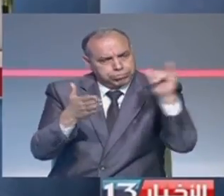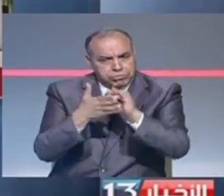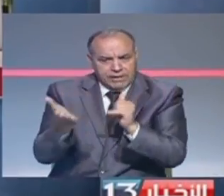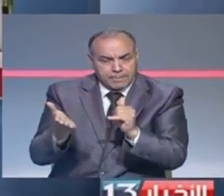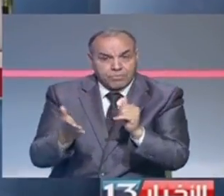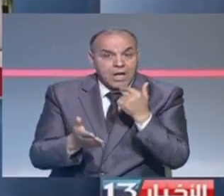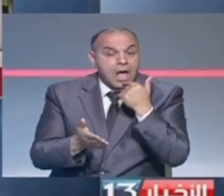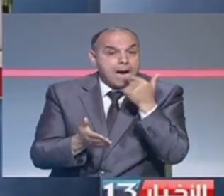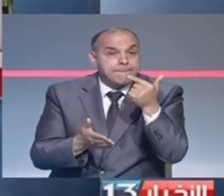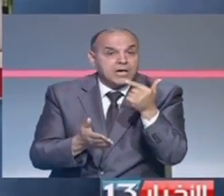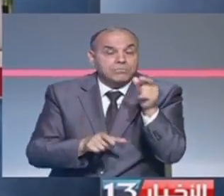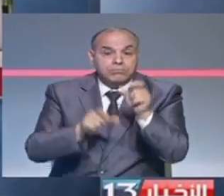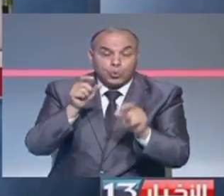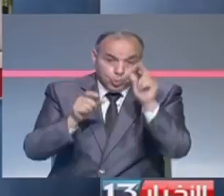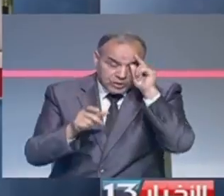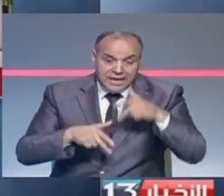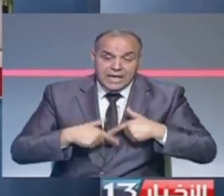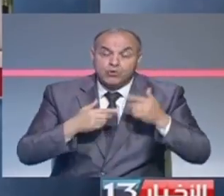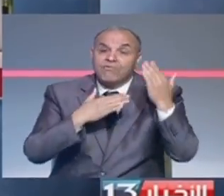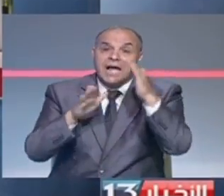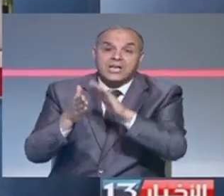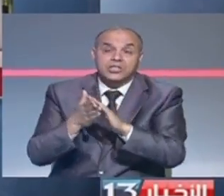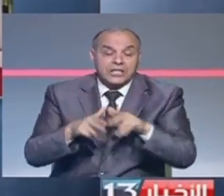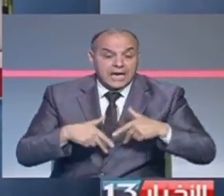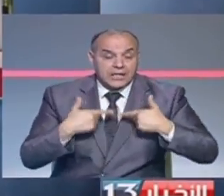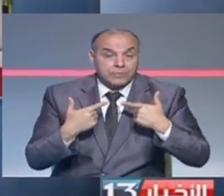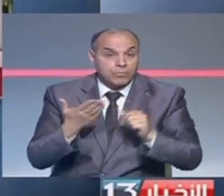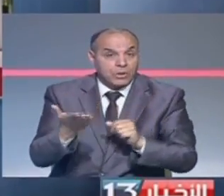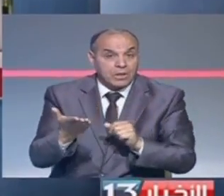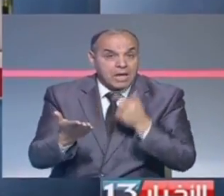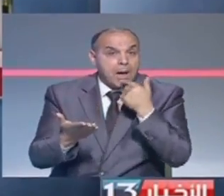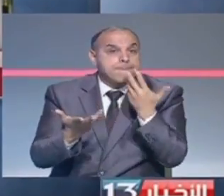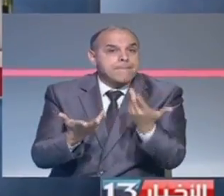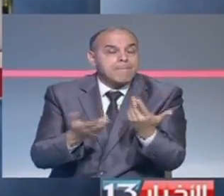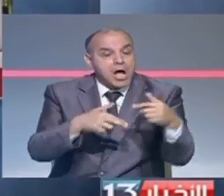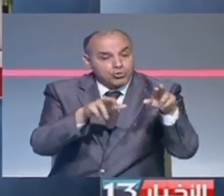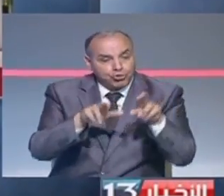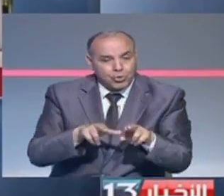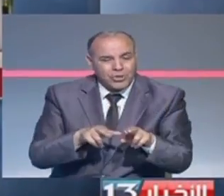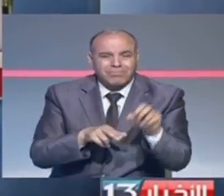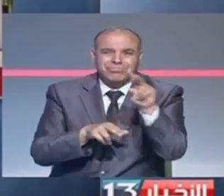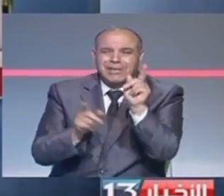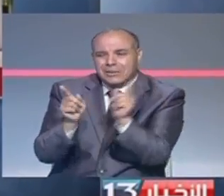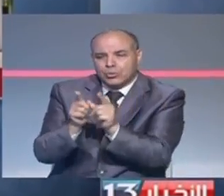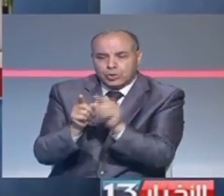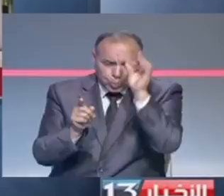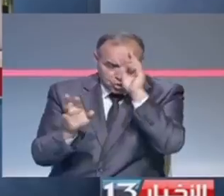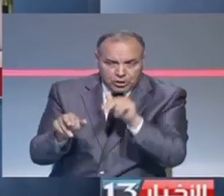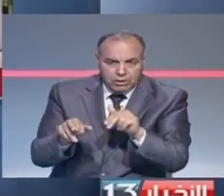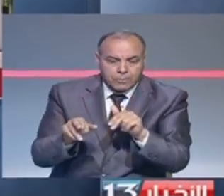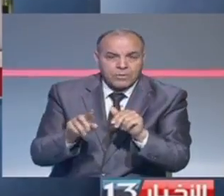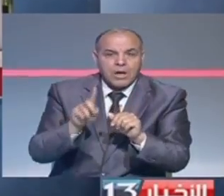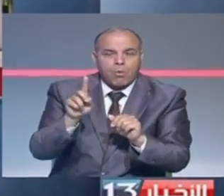وكان عدد من ابناء الجاليه التونسيه المقيمين بالخارج ممن عادوا في زيارات قصيره الى تونس